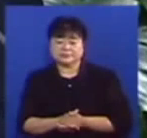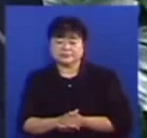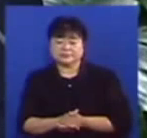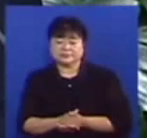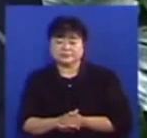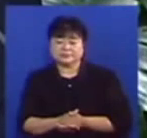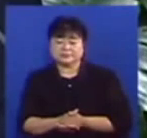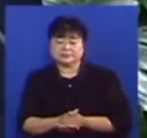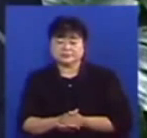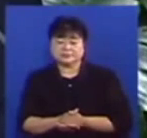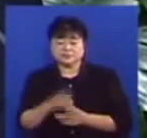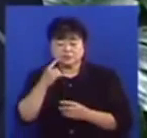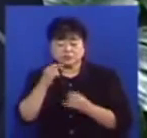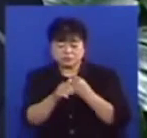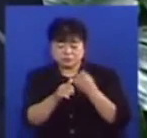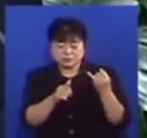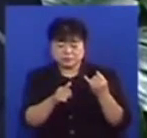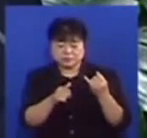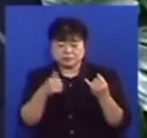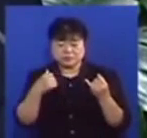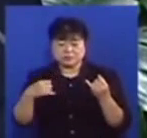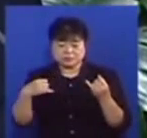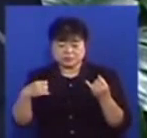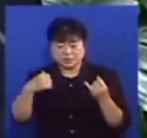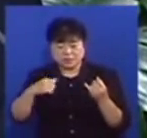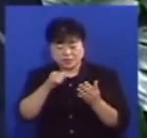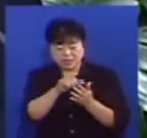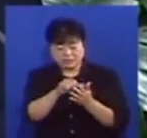우리 집사람이나 우리 애들이